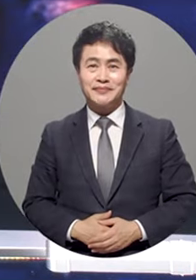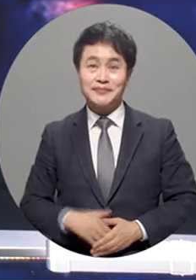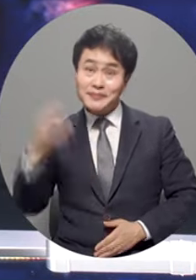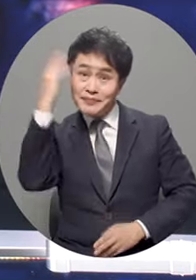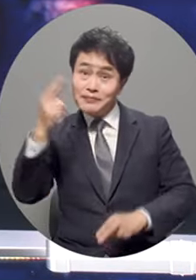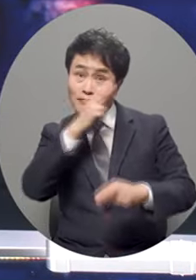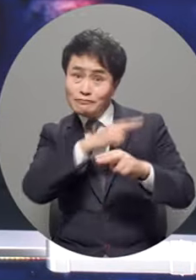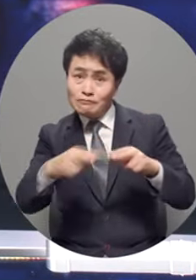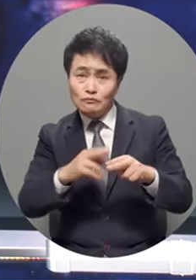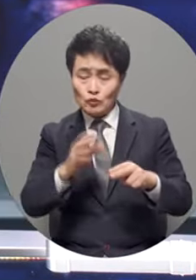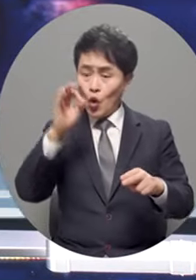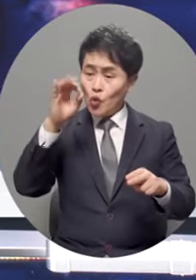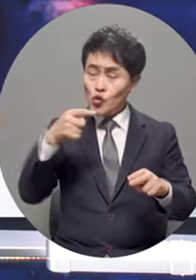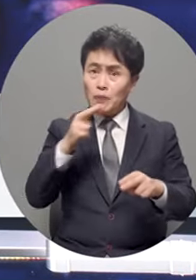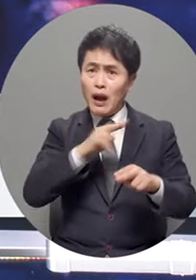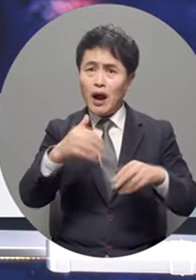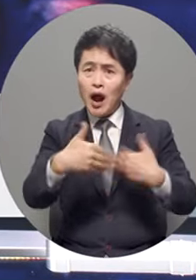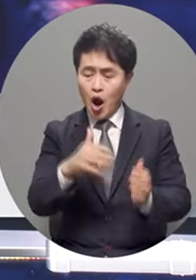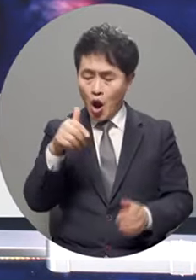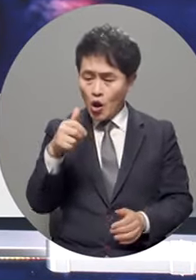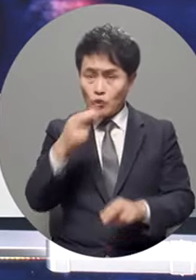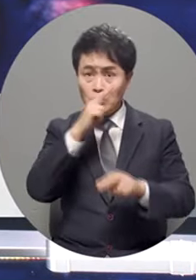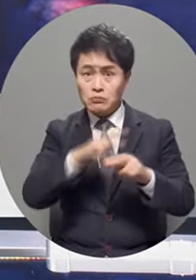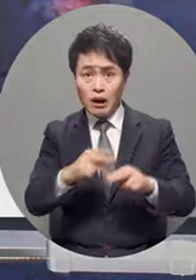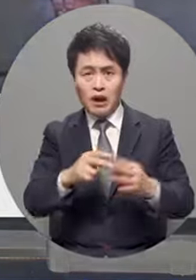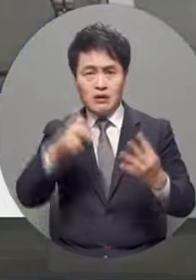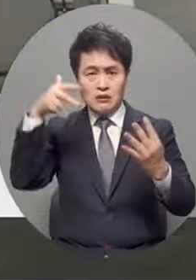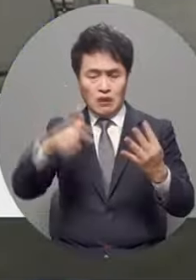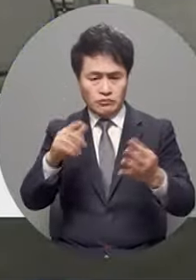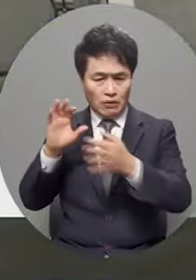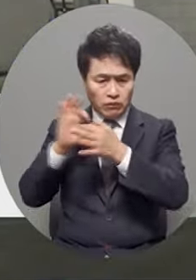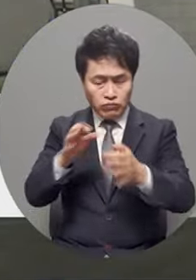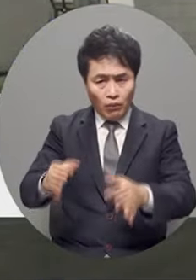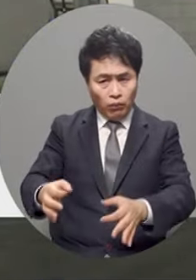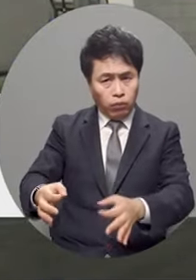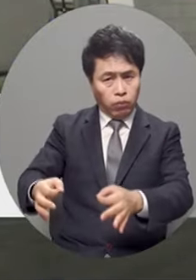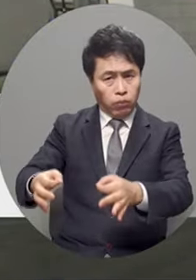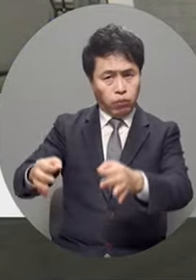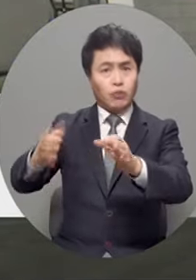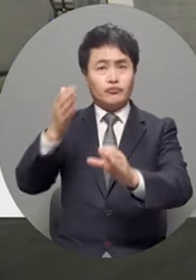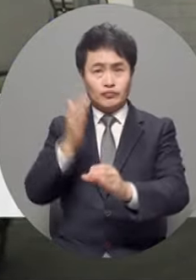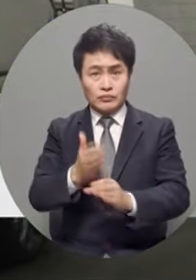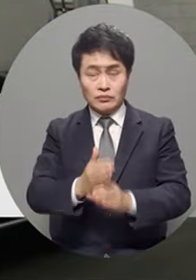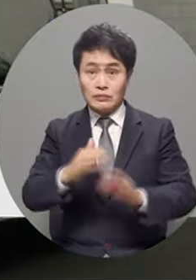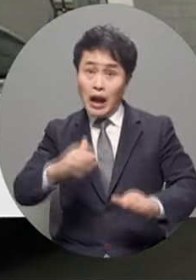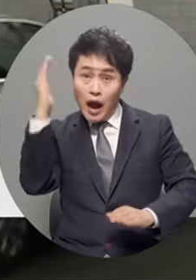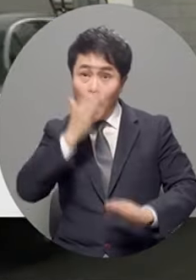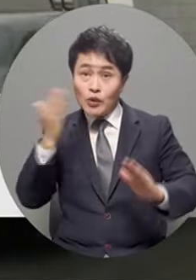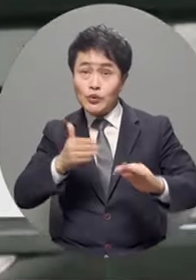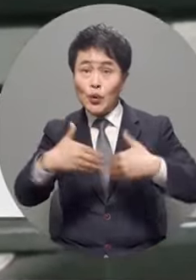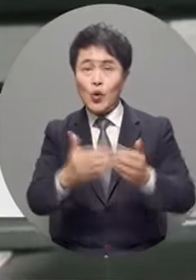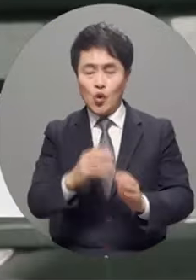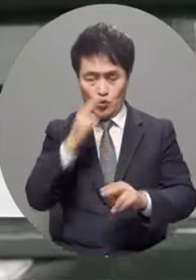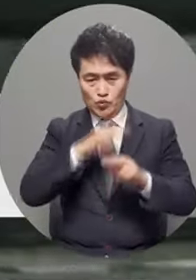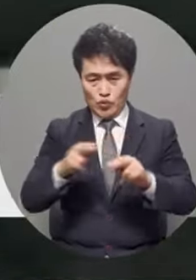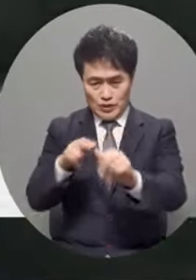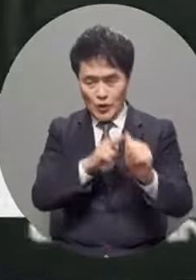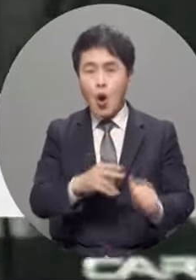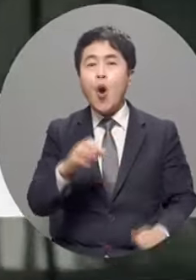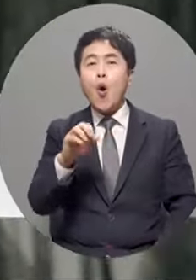국내 주유소의 휘발유와 경유 판매 가격이 4주째 상승세를 이어가고 있습니다. 한국석유공사